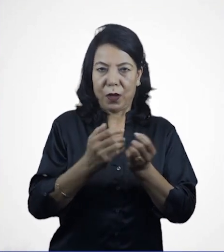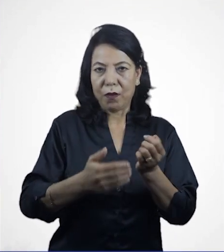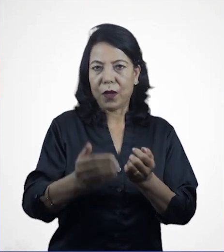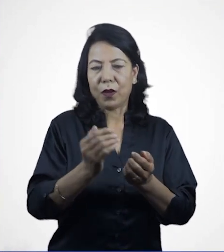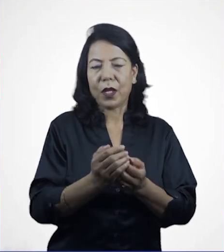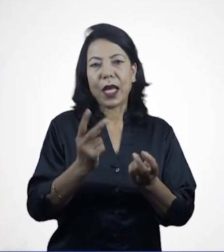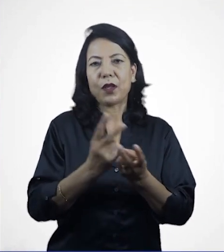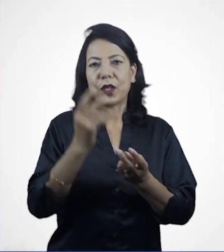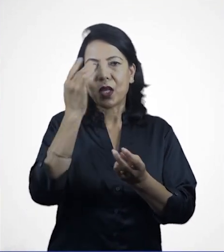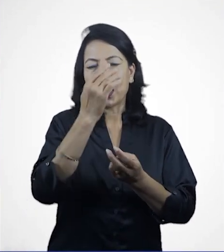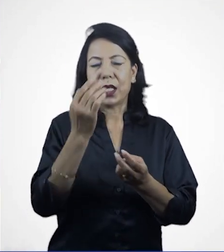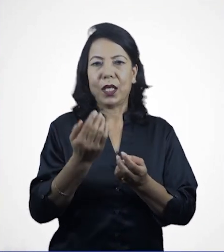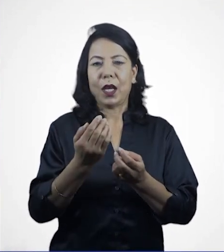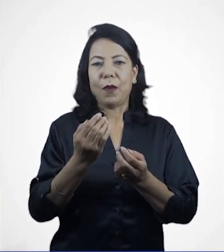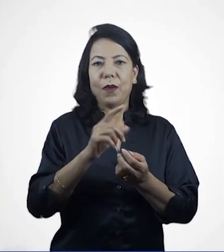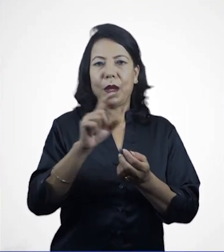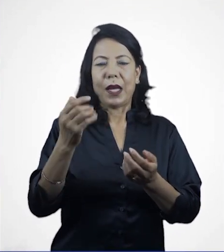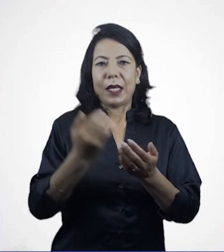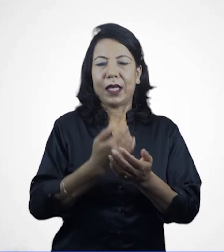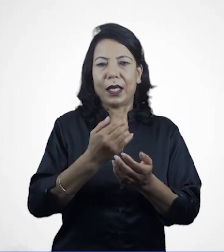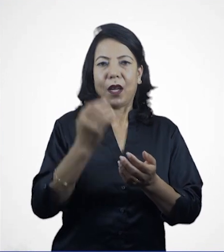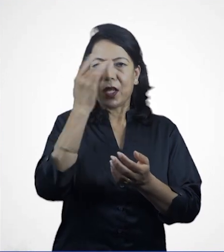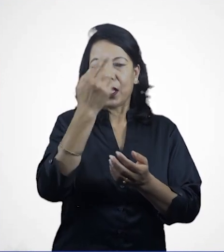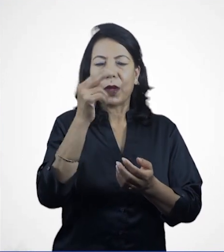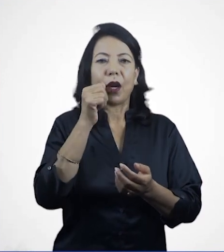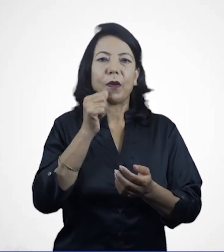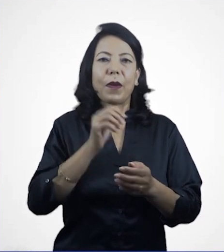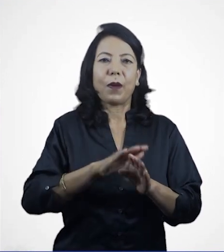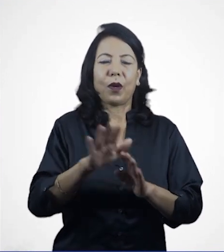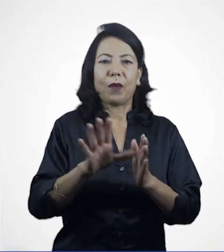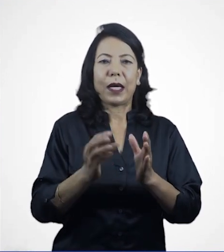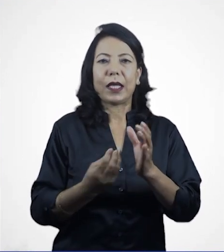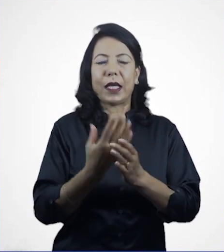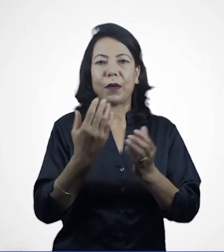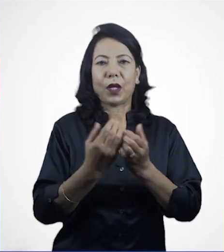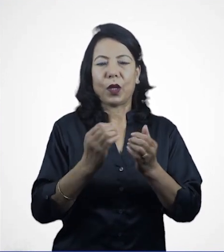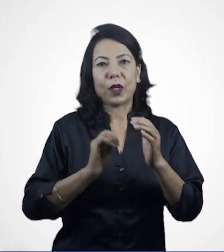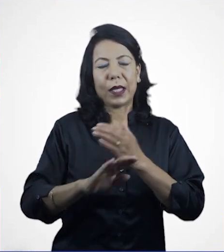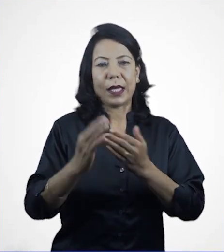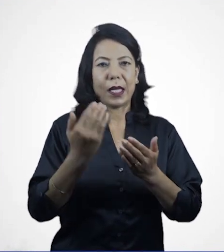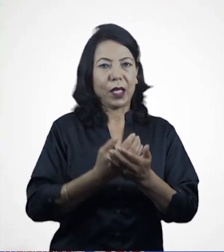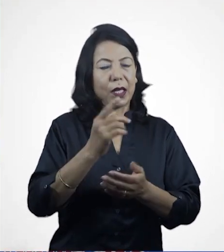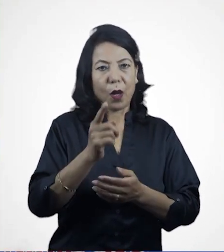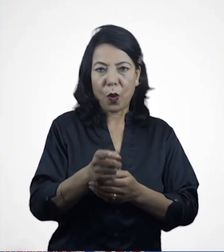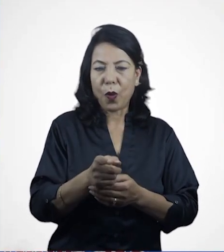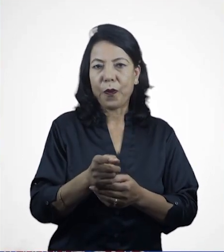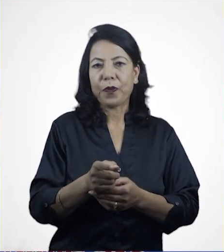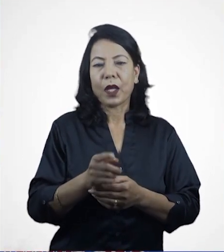तिया इस तो सह, अर्टिजम केनेपाद सोसाइटी चाई अर्टिजम भयका अभिवाबा खरू द्वारा स्थापित्र संचाली संस्था हो